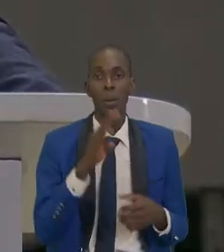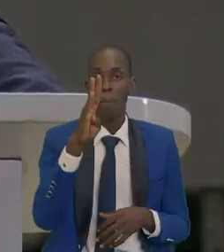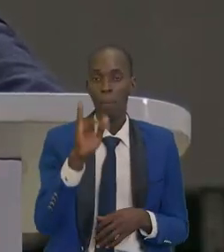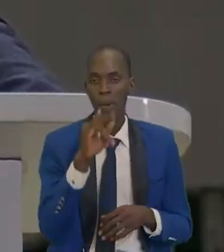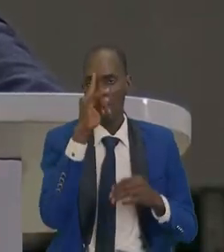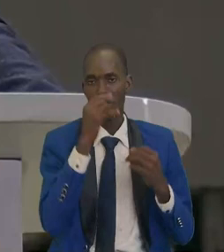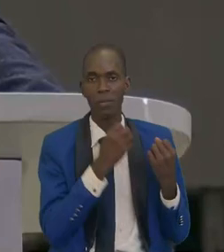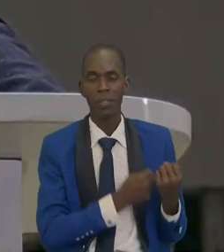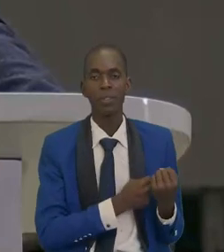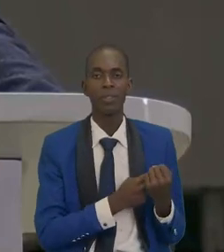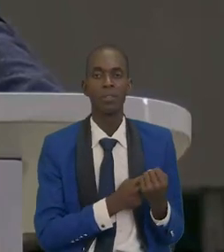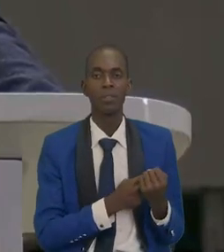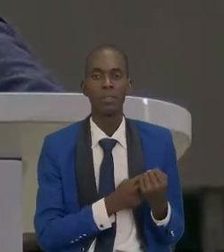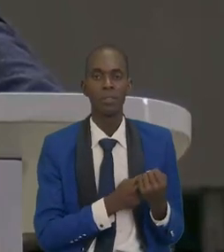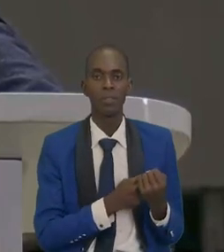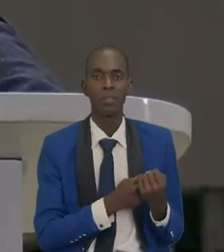foi.